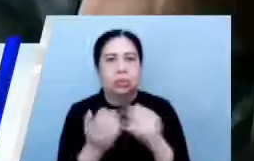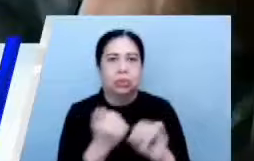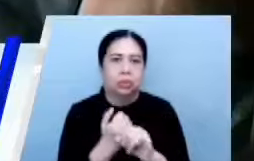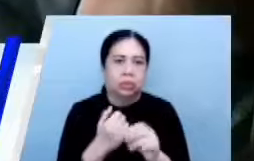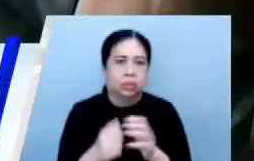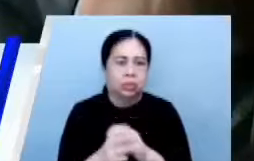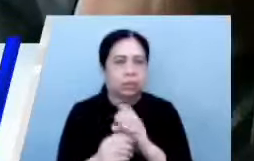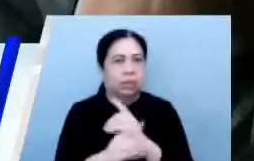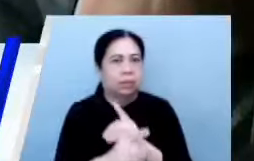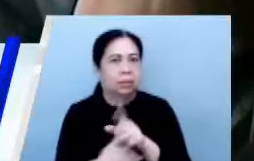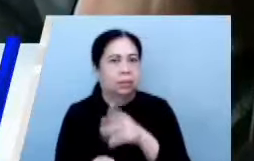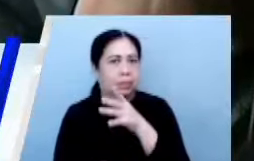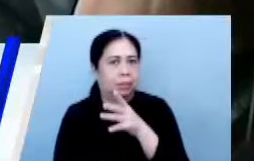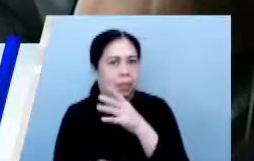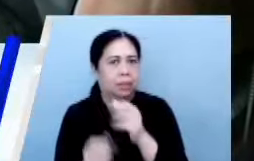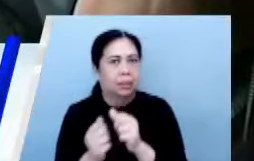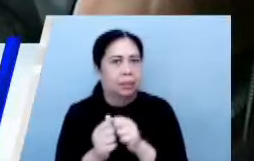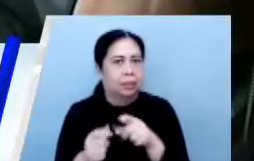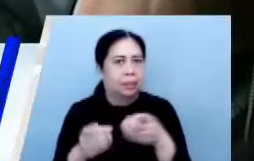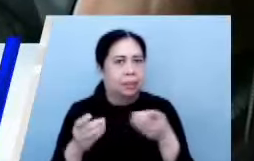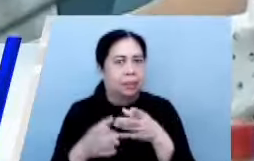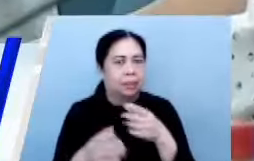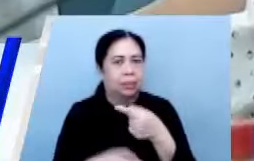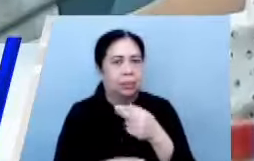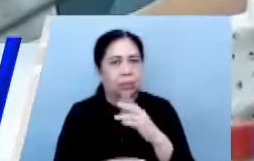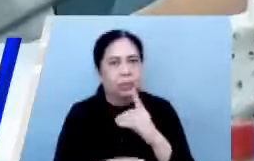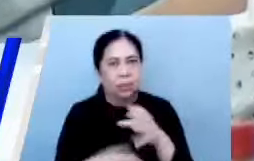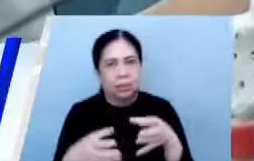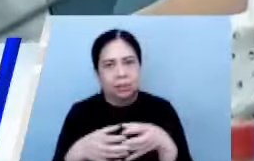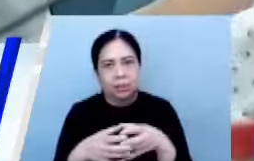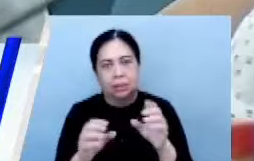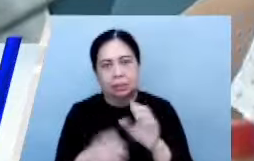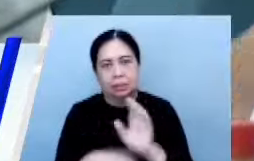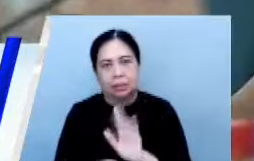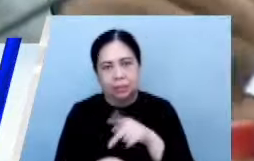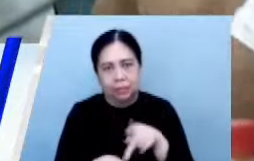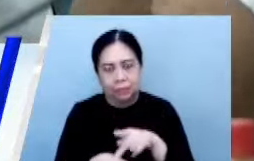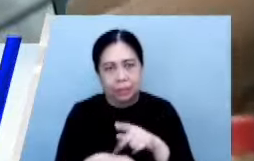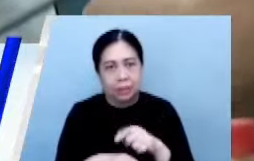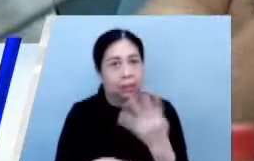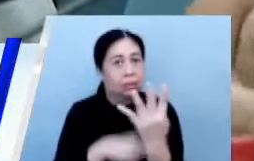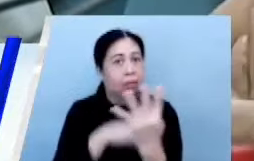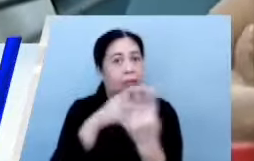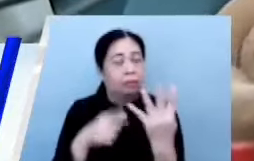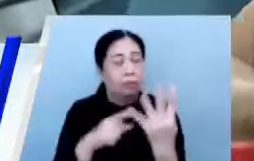ina at mga kasama sa Directors Guild of the Philippines. Sila pong apat ay talagang